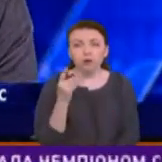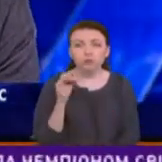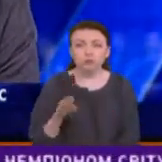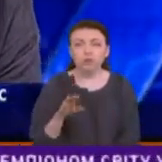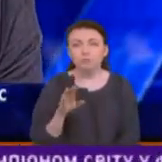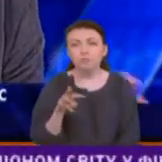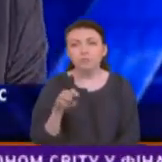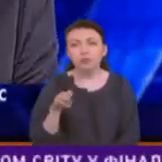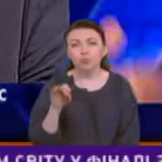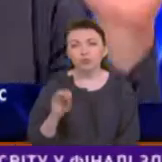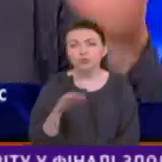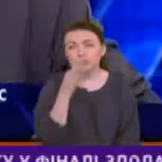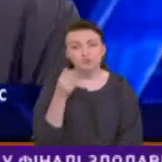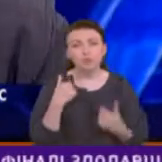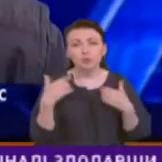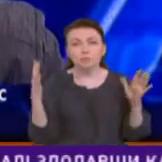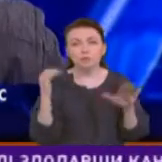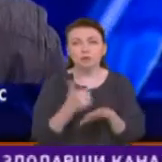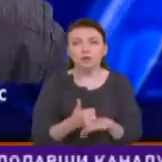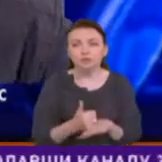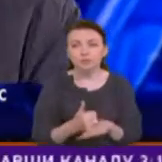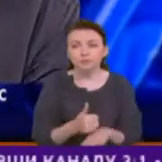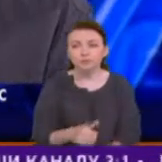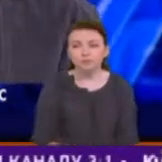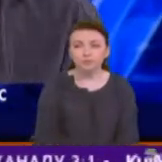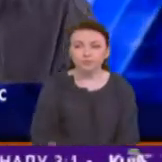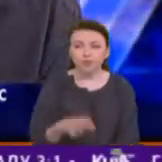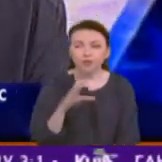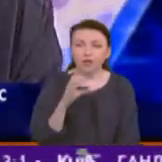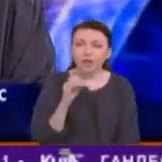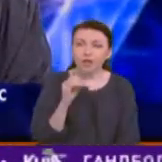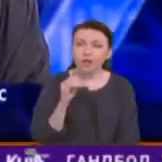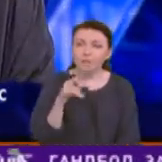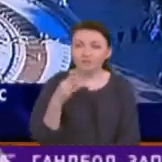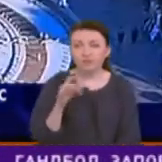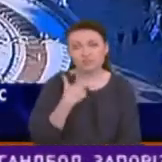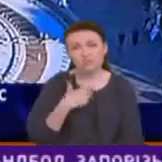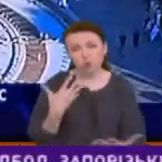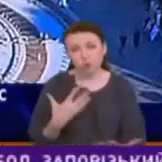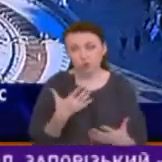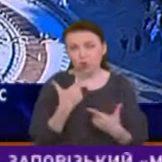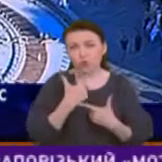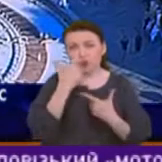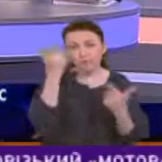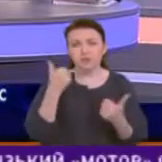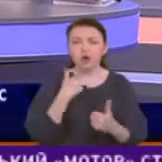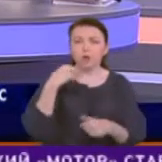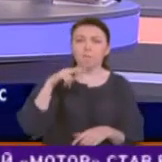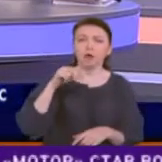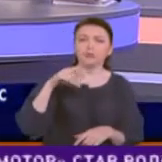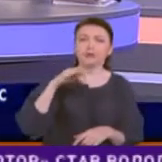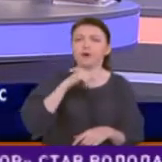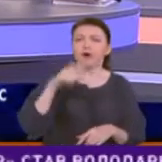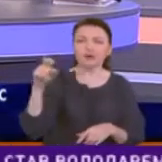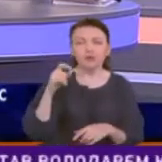митрополит сказав би, що я не патріарх. І вони б досі були, може, митрополитами. Ну, Епіфанію ж незручно оголосити себе патріархом. Це поки Філ... що, чекайте. Ну, так правильно. Ні,